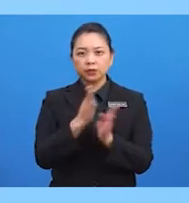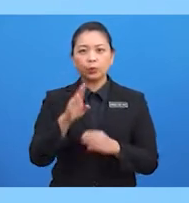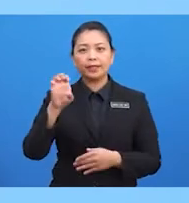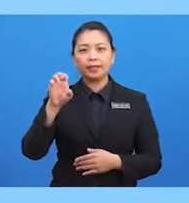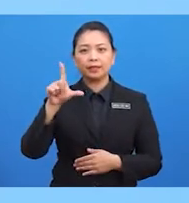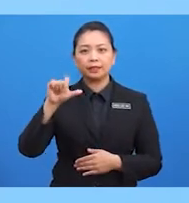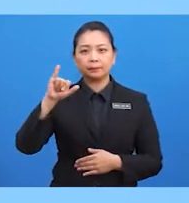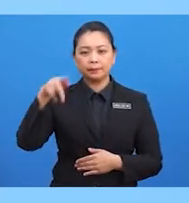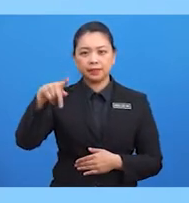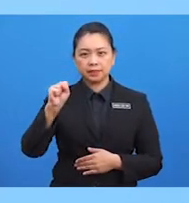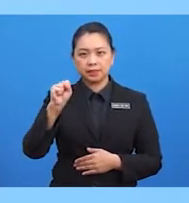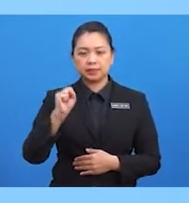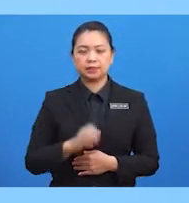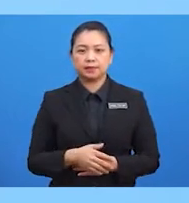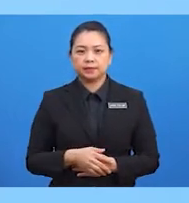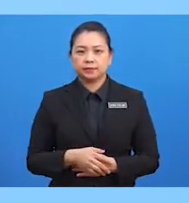model heliocentric.